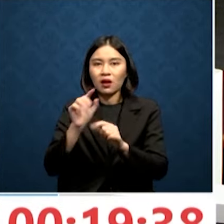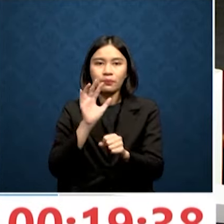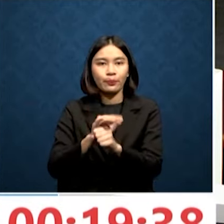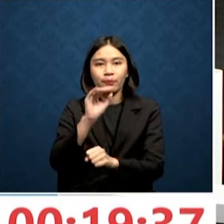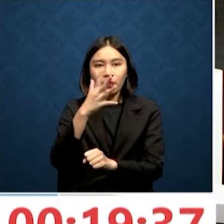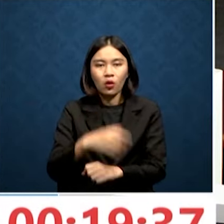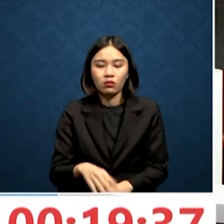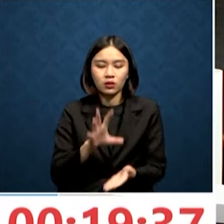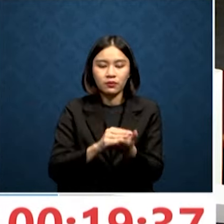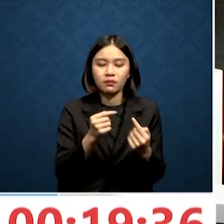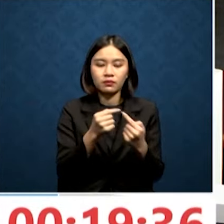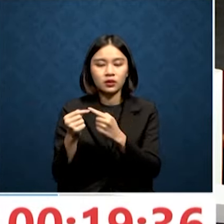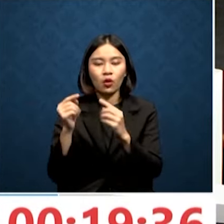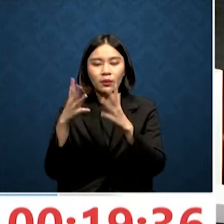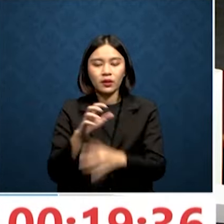พอและไม่ต่อเนื่อง